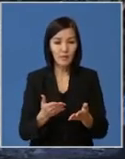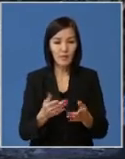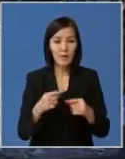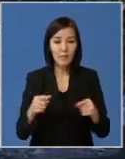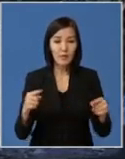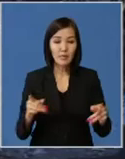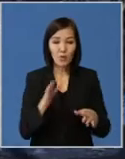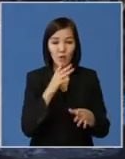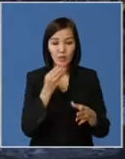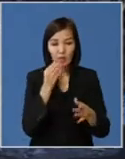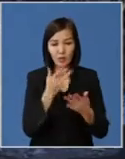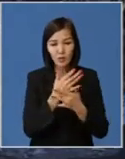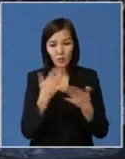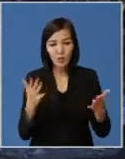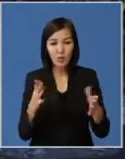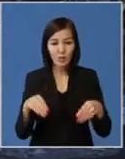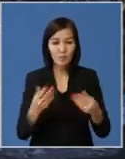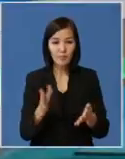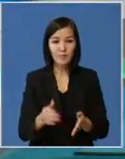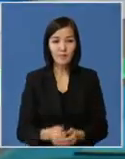Басқа уақыттарда азық түлік болады.